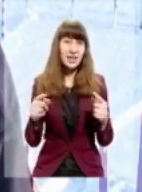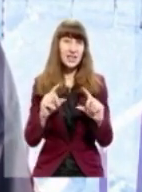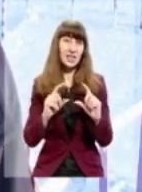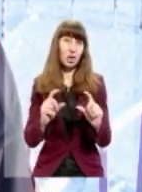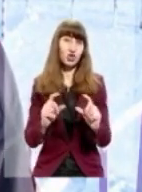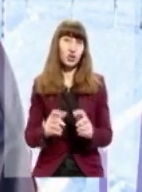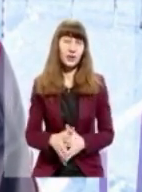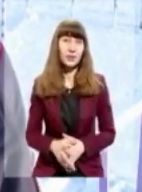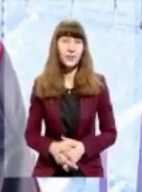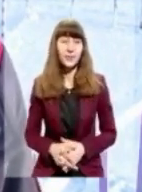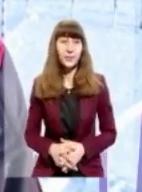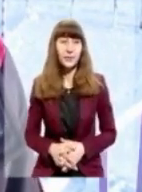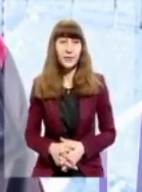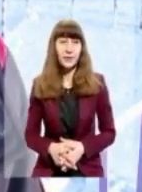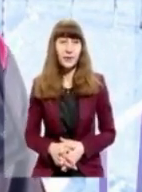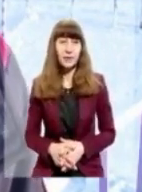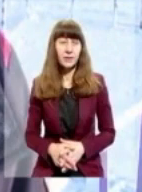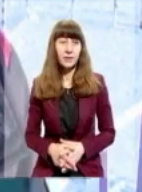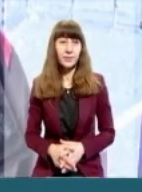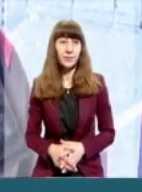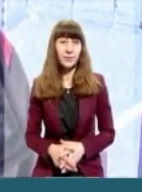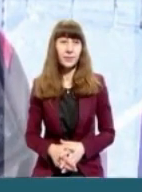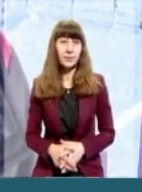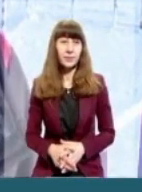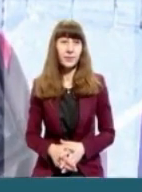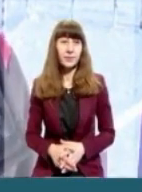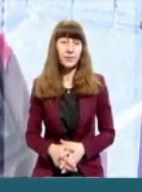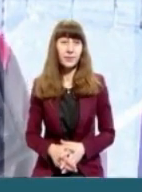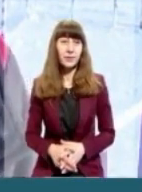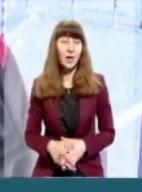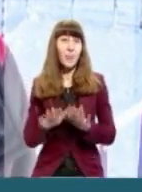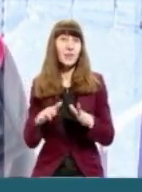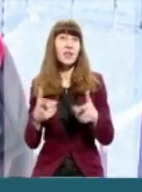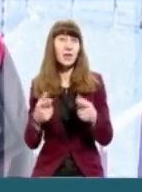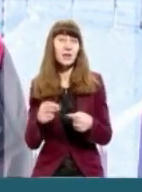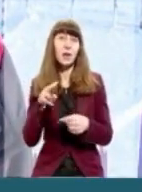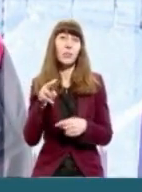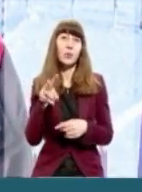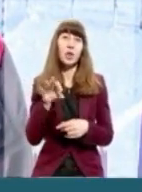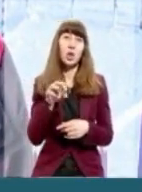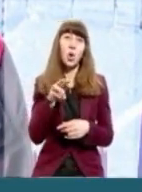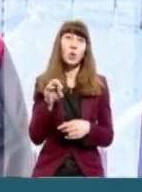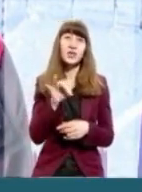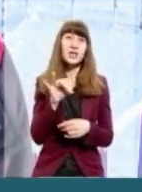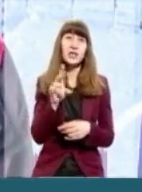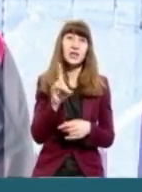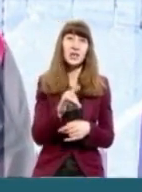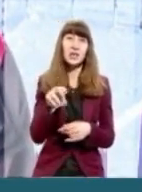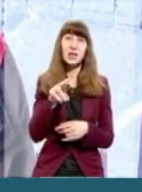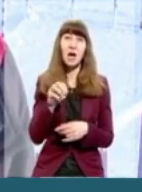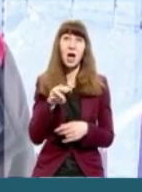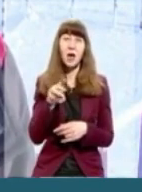еще позволяет, как говорится, ходить или рыбачить. Ну, это места те, которые, где плотины, дамбы,